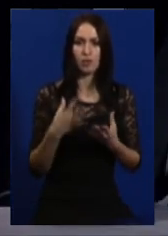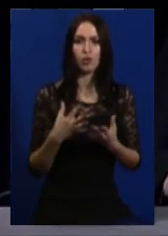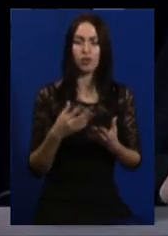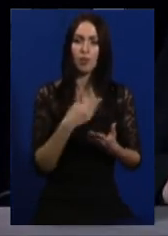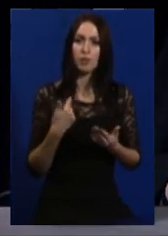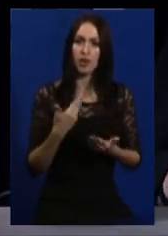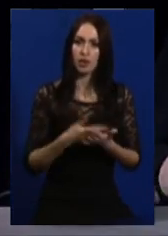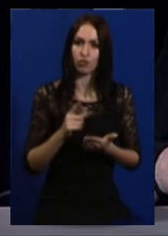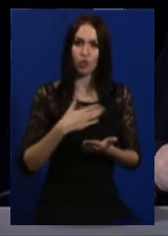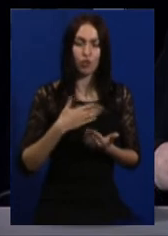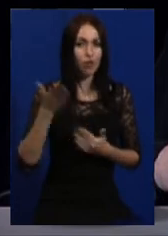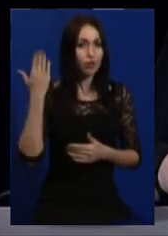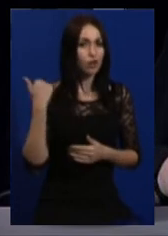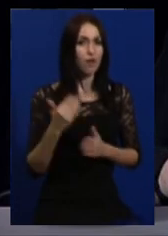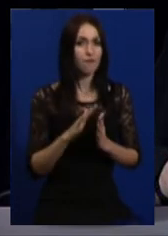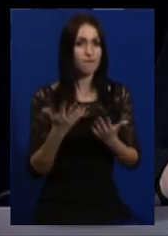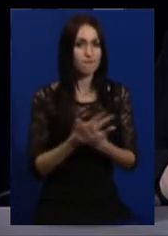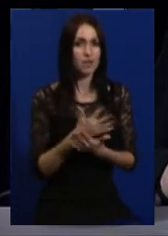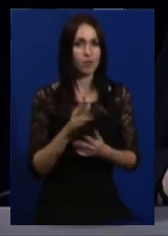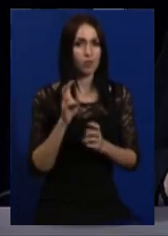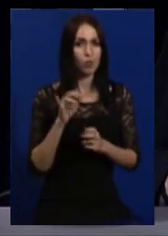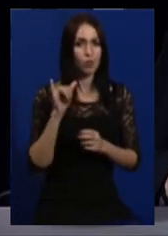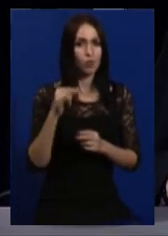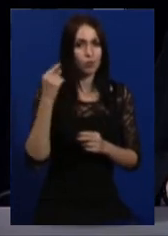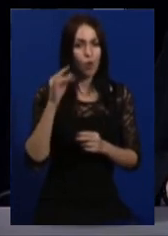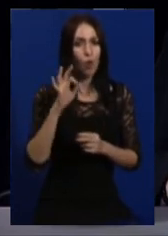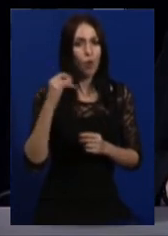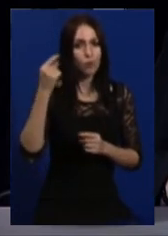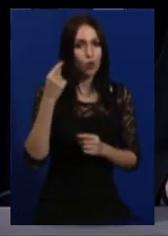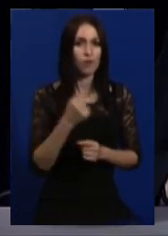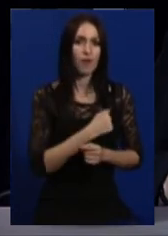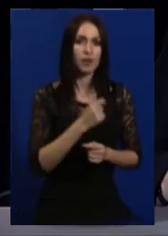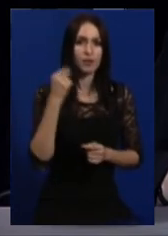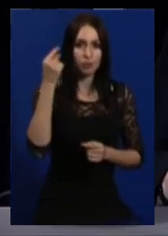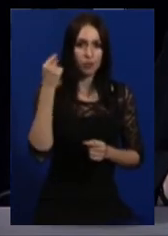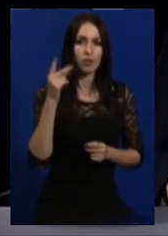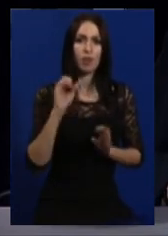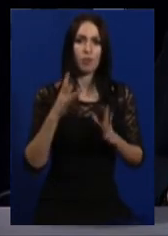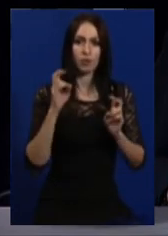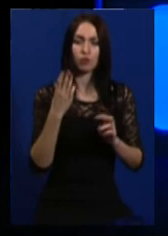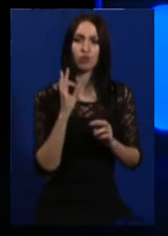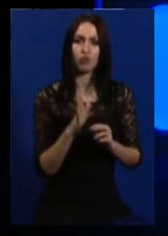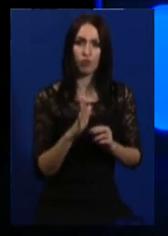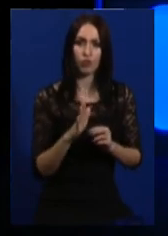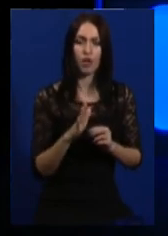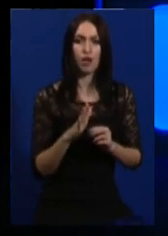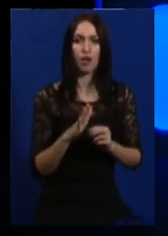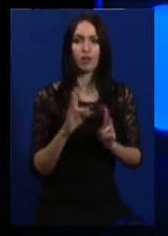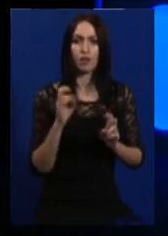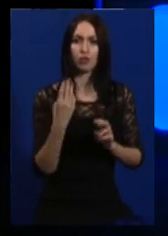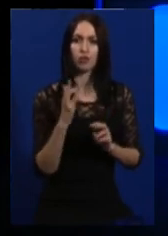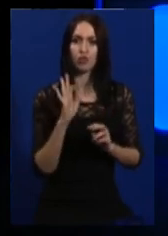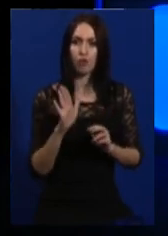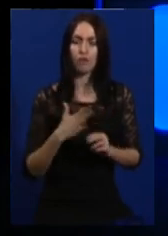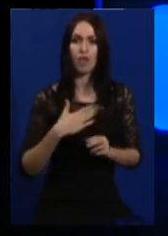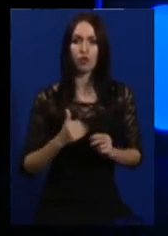предыдущий фильм был о психологах военных психолог на воде шов на за на психею наш герой